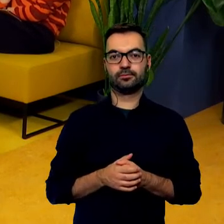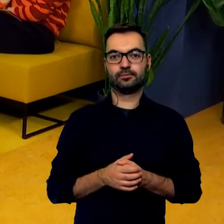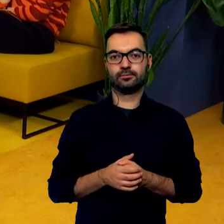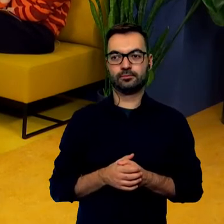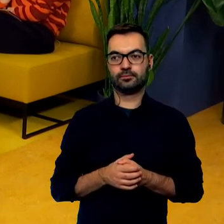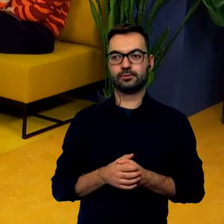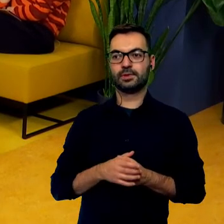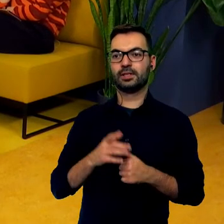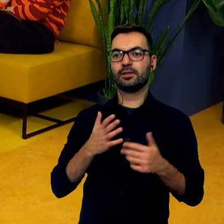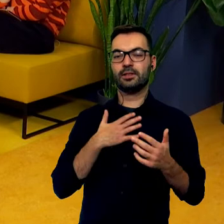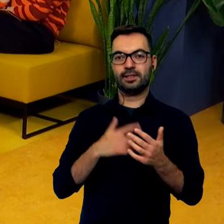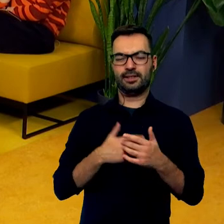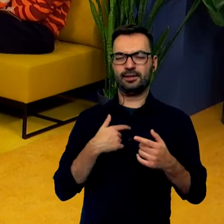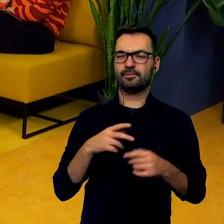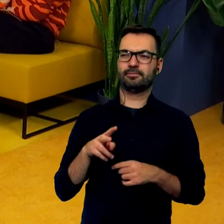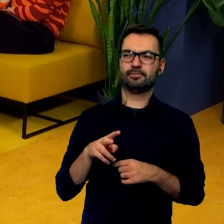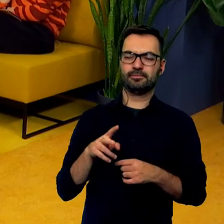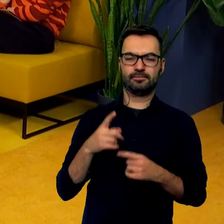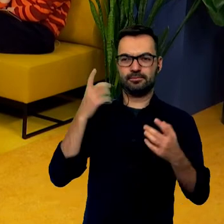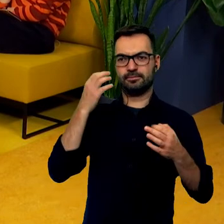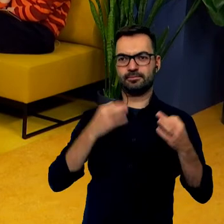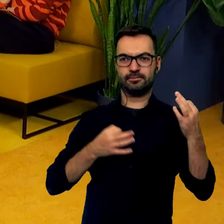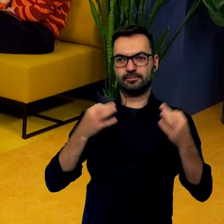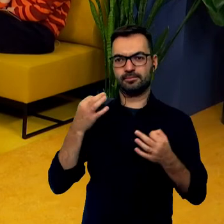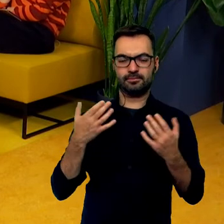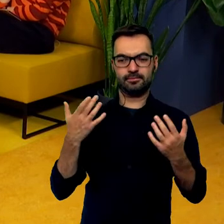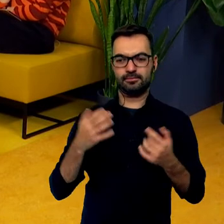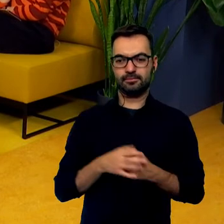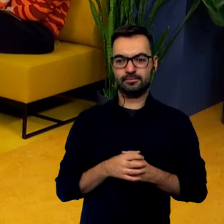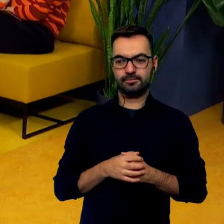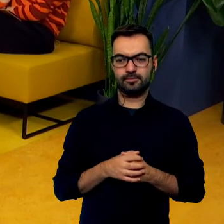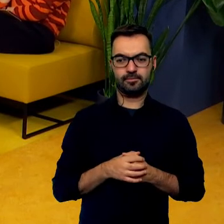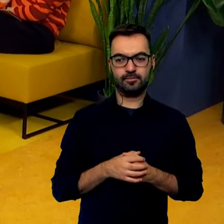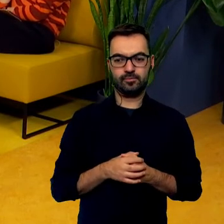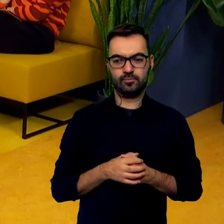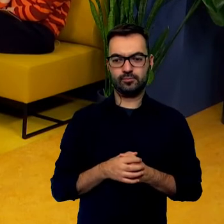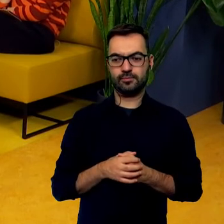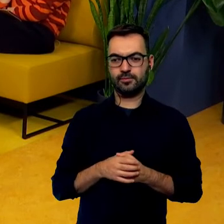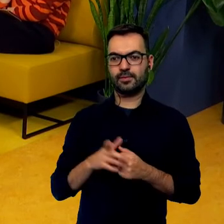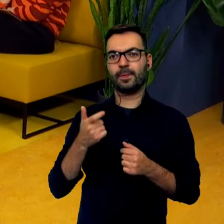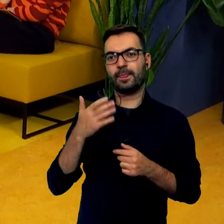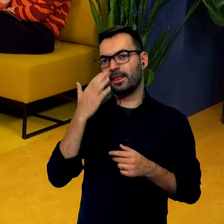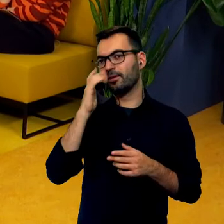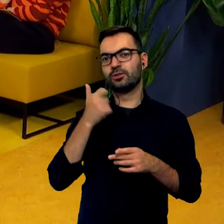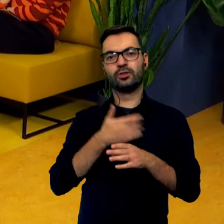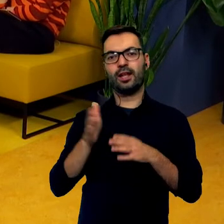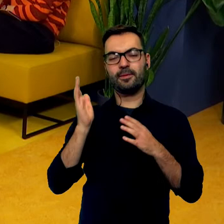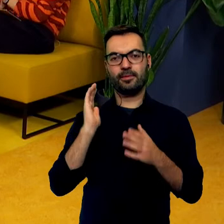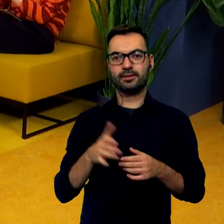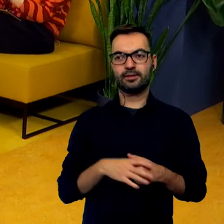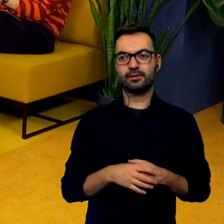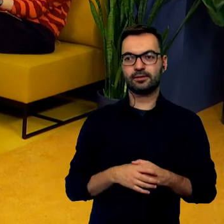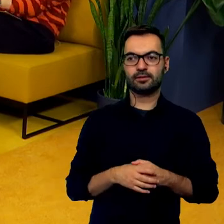które nagle powodują, że ja się zastanawiam w ogóle jeszcze nad tym, w jakim kierunku to zmierza.